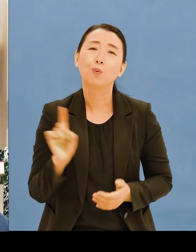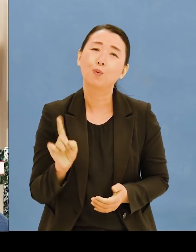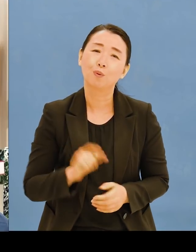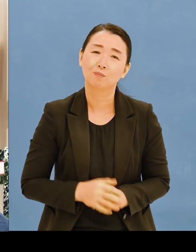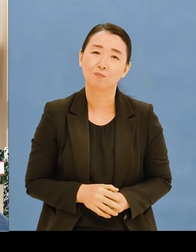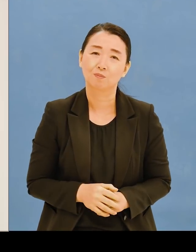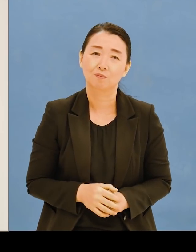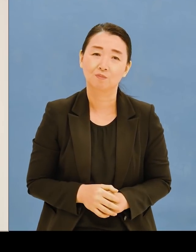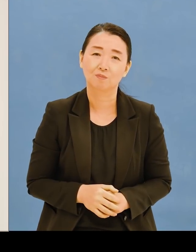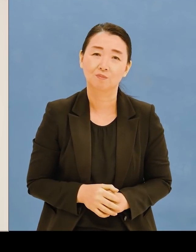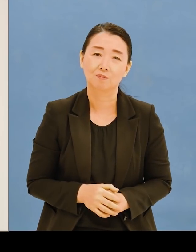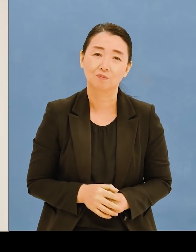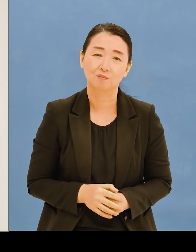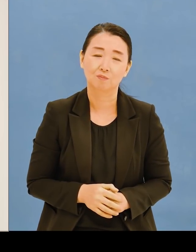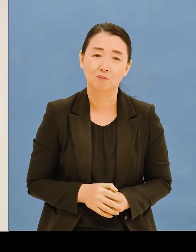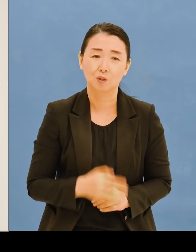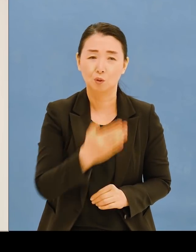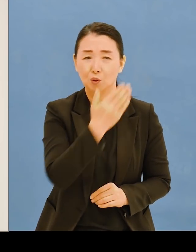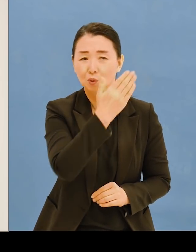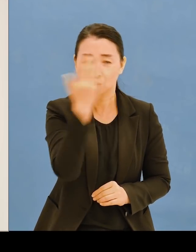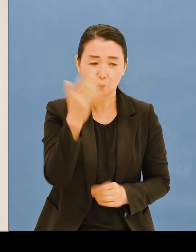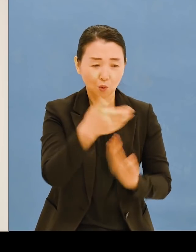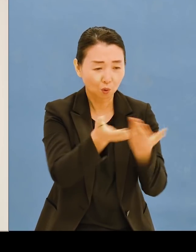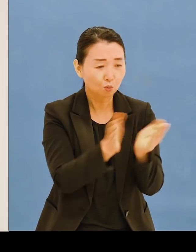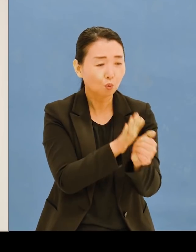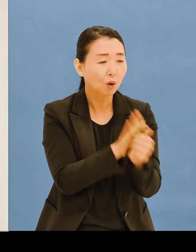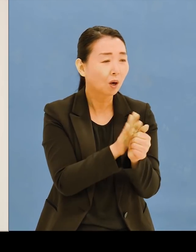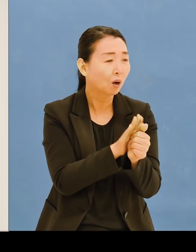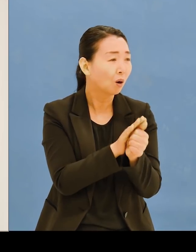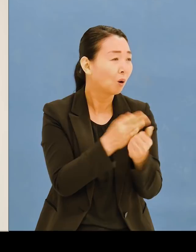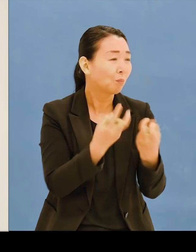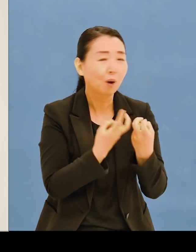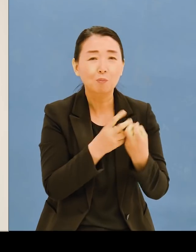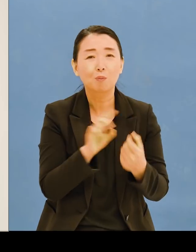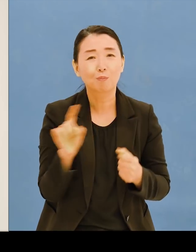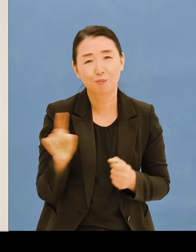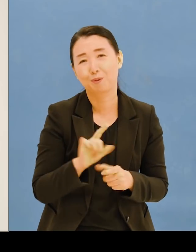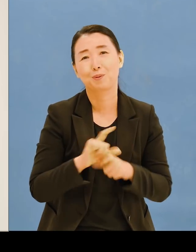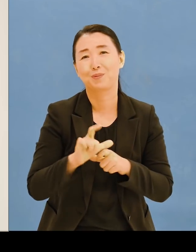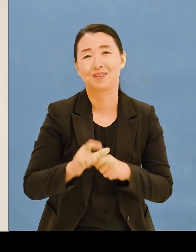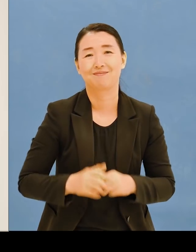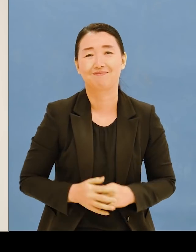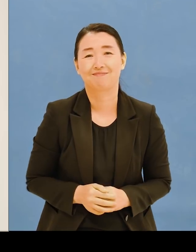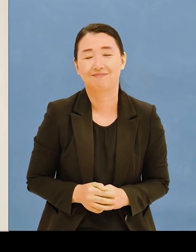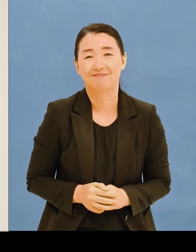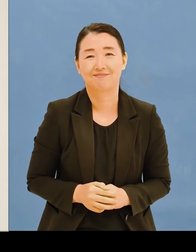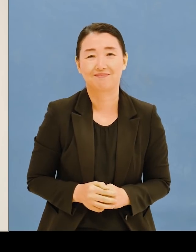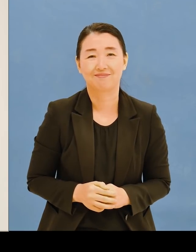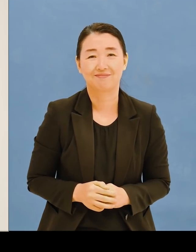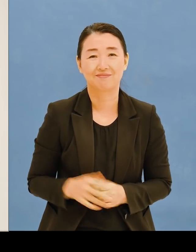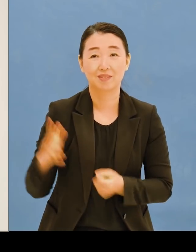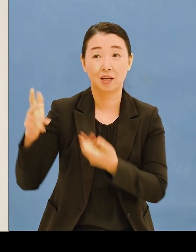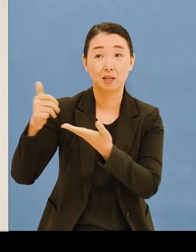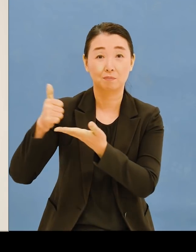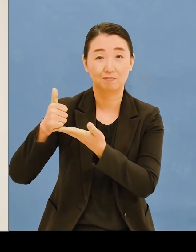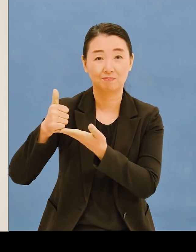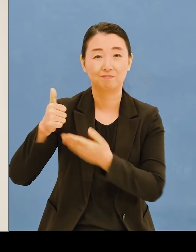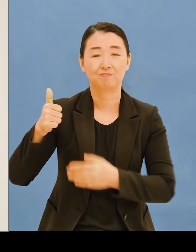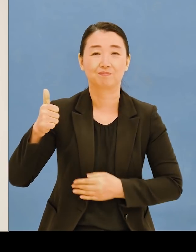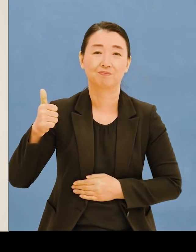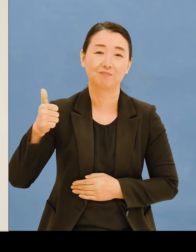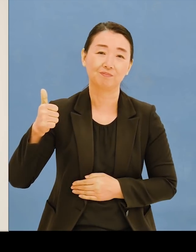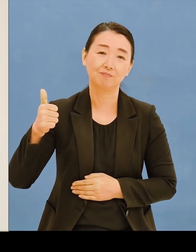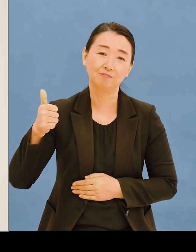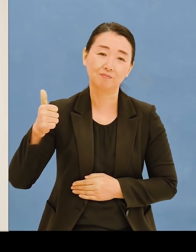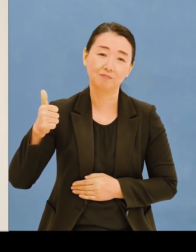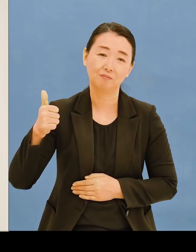문제일까? 어떻게 하면 청년들을 도울 수 있을까? 그렇게 고민을 하다가 하나님께서